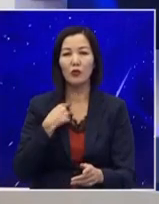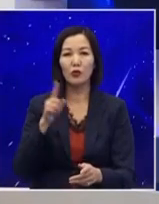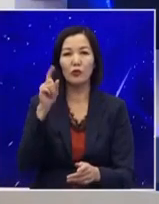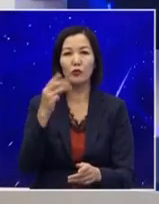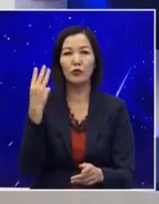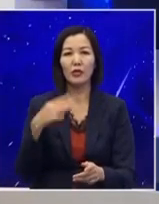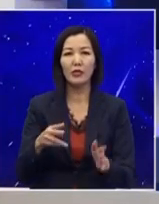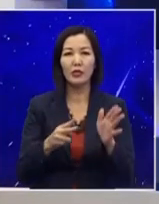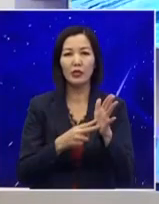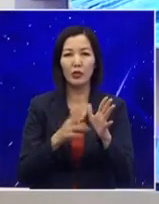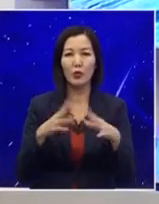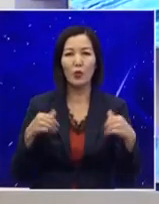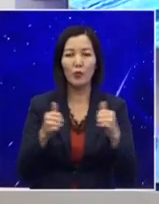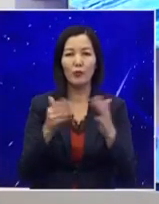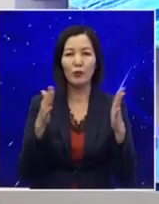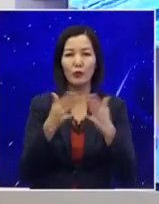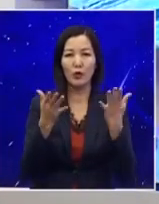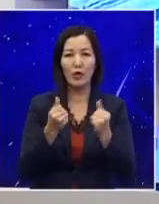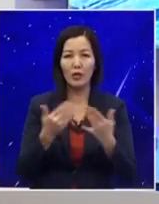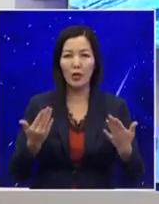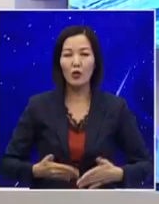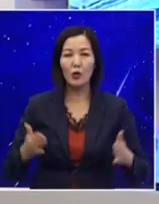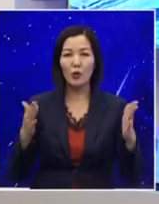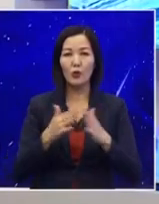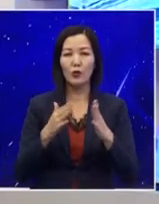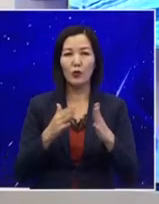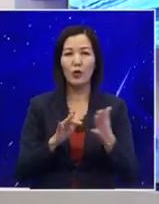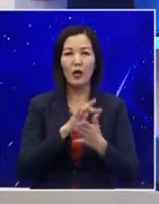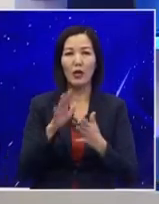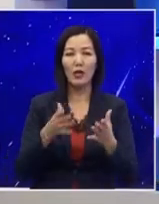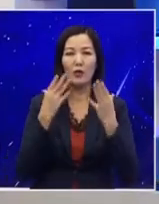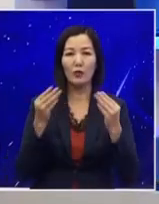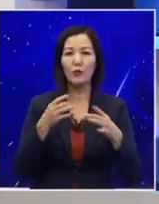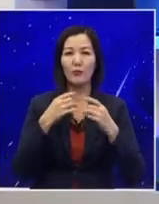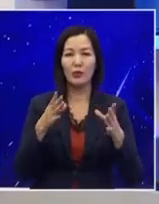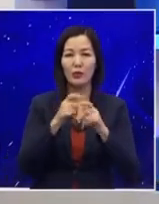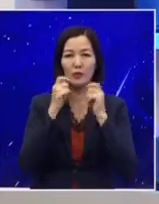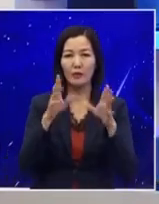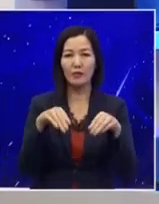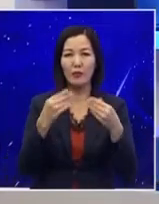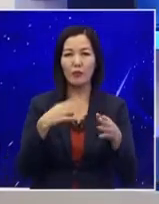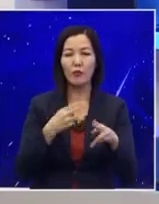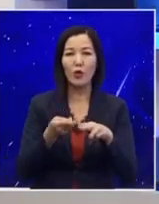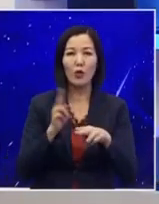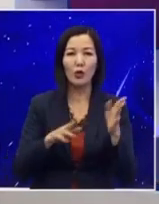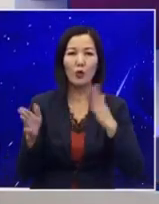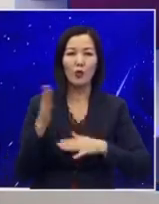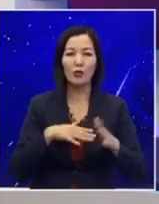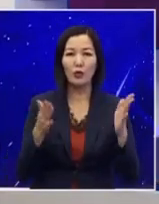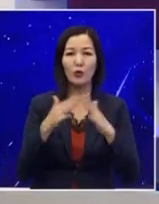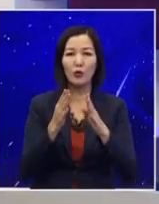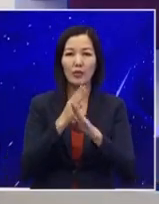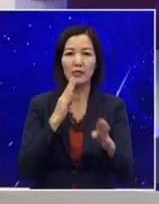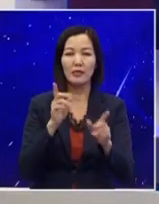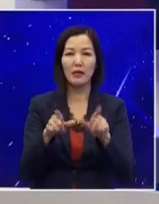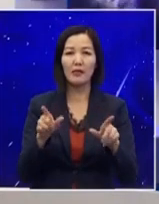Талдықорғанда 147 отбасы баспаналы болды. Тұрғын үй кілттерін қала күні мерекесіне орай табысталып отыр. Мұндай қуанышқа үй кезегінде тұрған